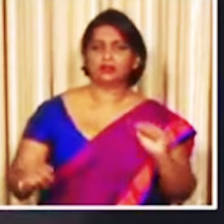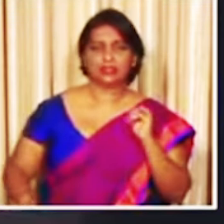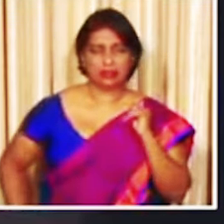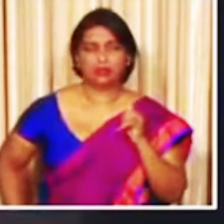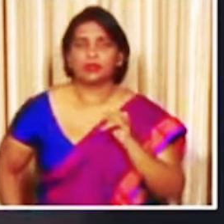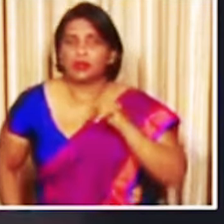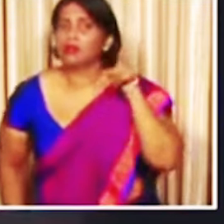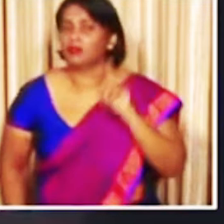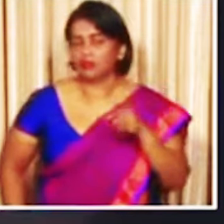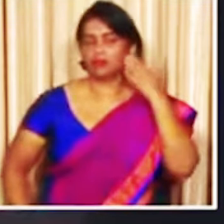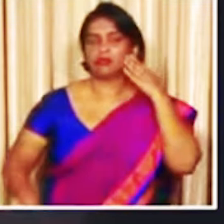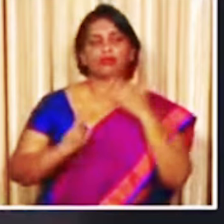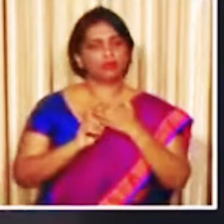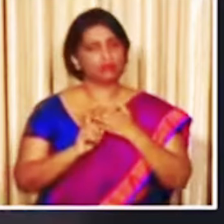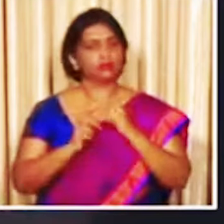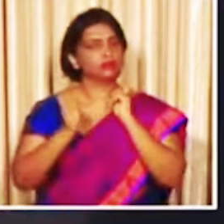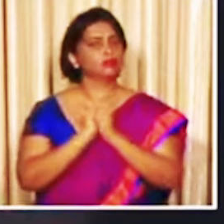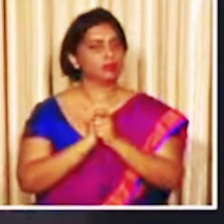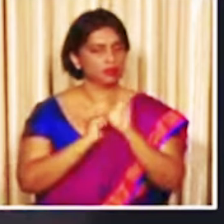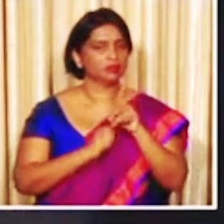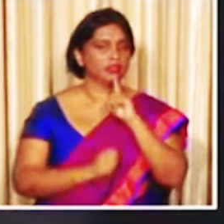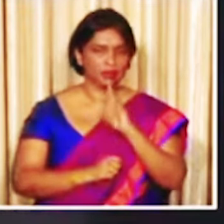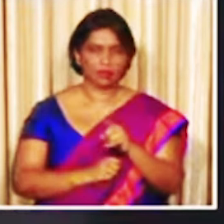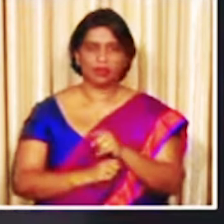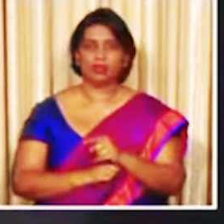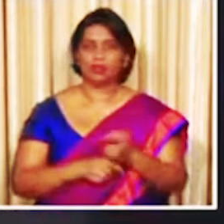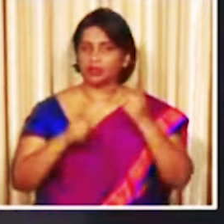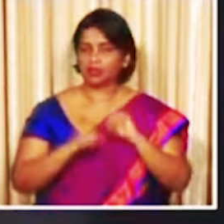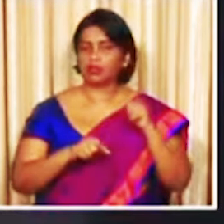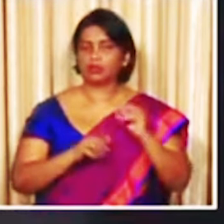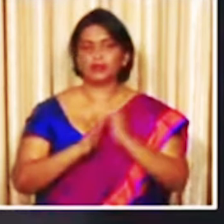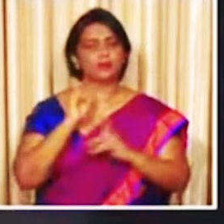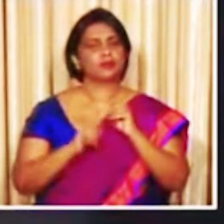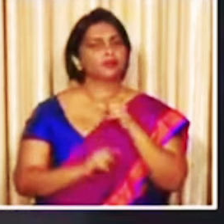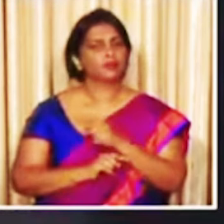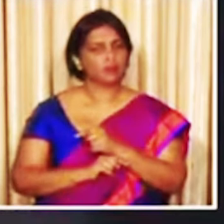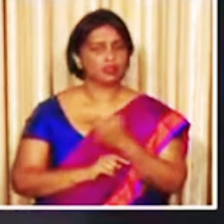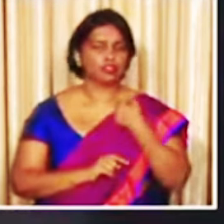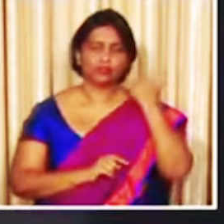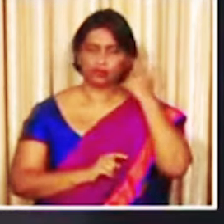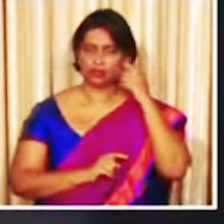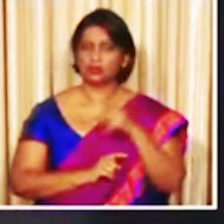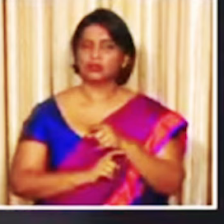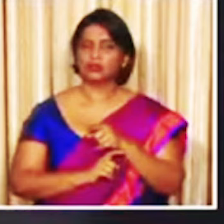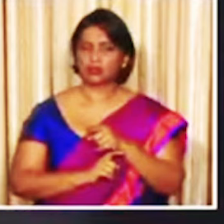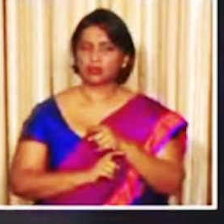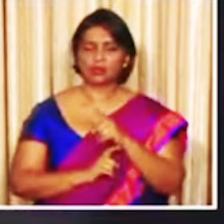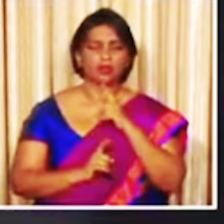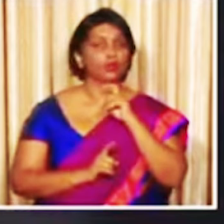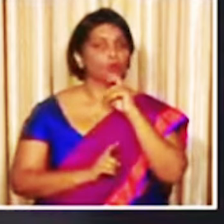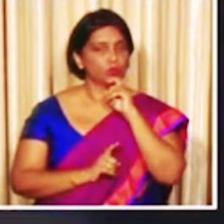එනිසා ඒව පිළිබඳව සංශෝධනය කරන්න කියලා කියනවා. ඊළඟට අද අමාත්‍යාංශය අපි දන්නවා තියෙන්නේ